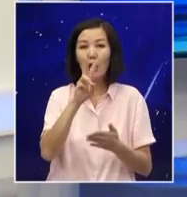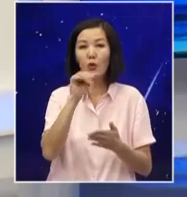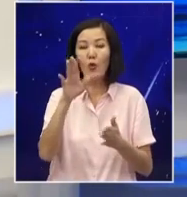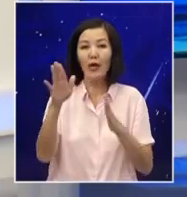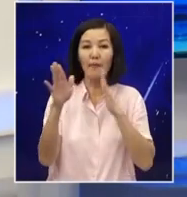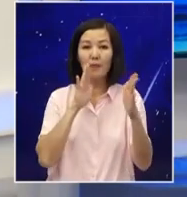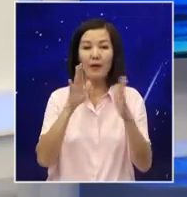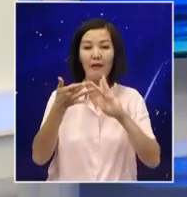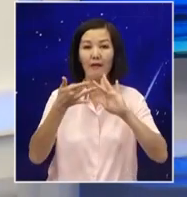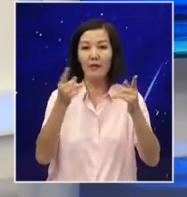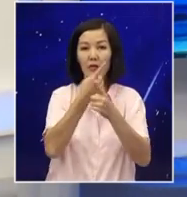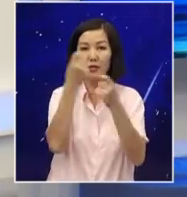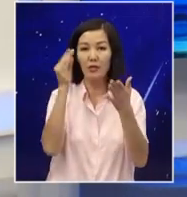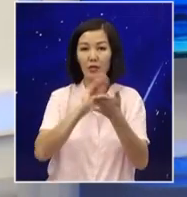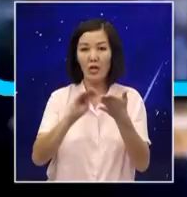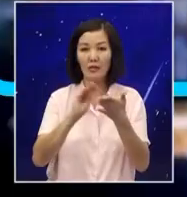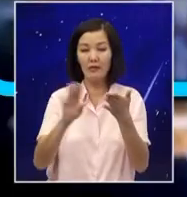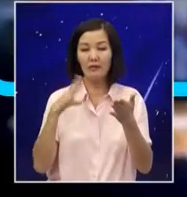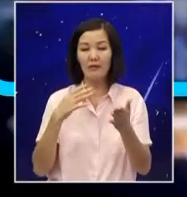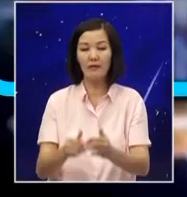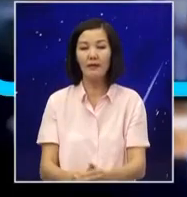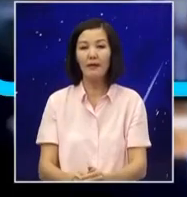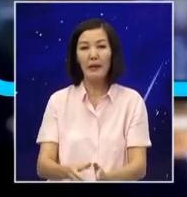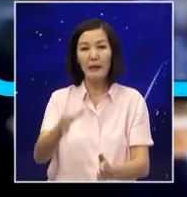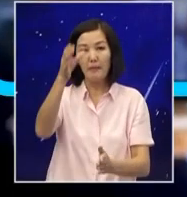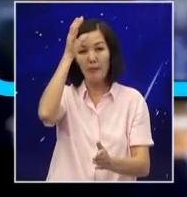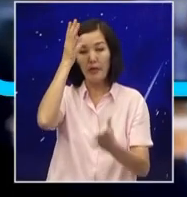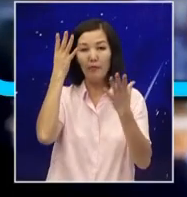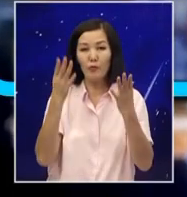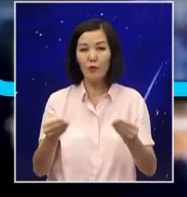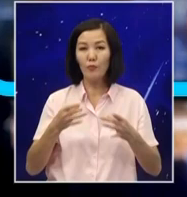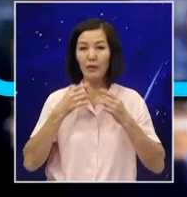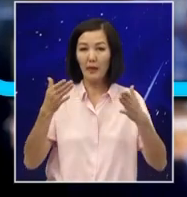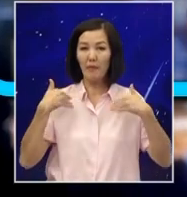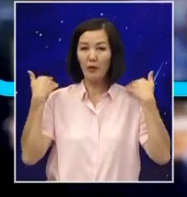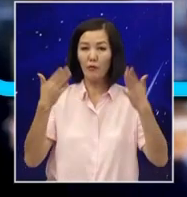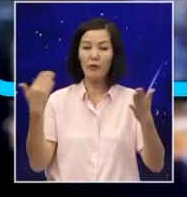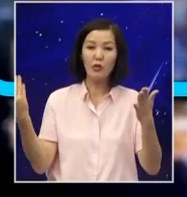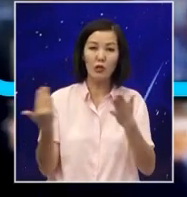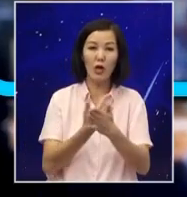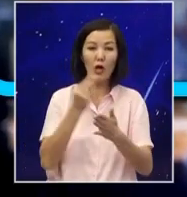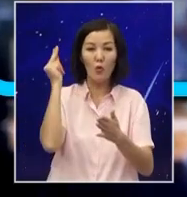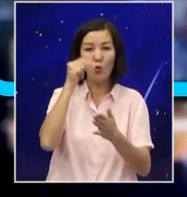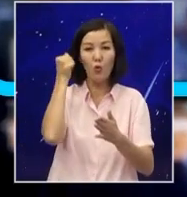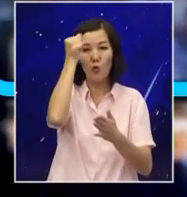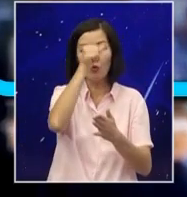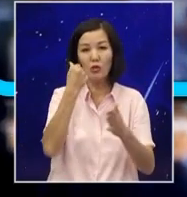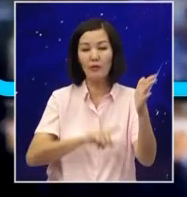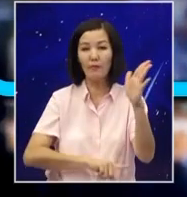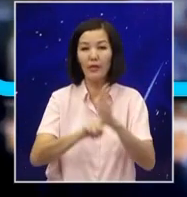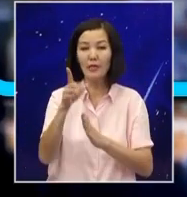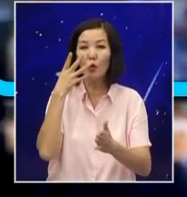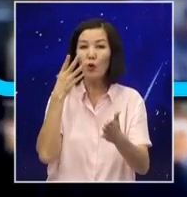Твиттердегі парақшасында жазды. Білім күнімен құттықтаймын. Бүгін жаңа оқу жылы басталды. Сіздерге